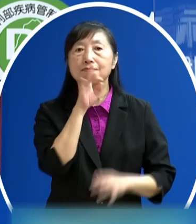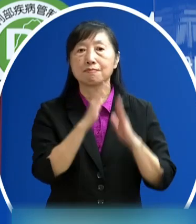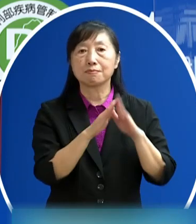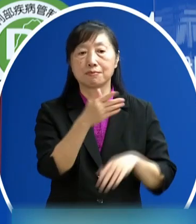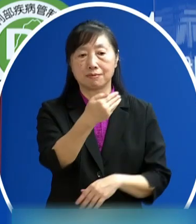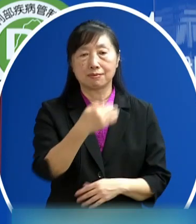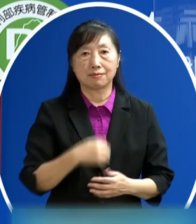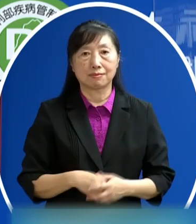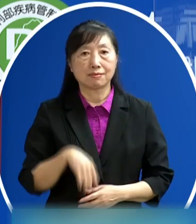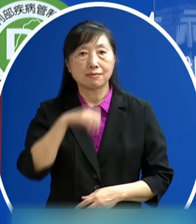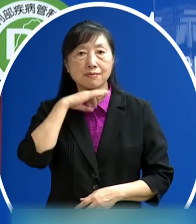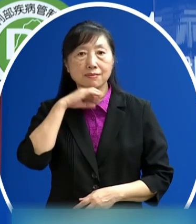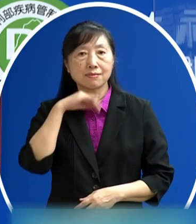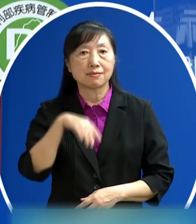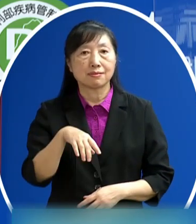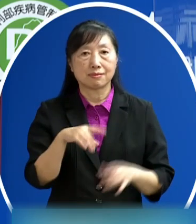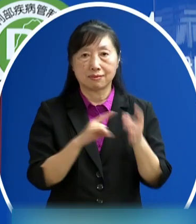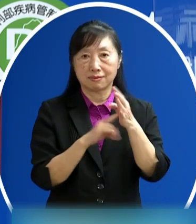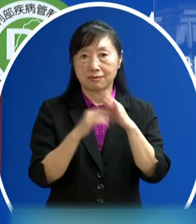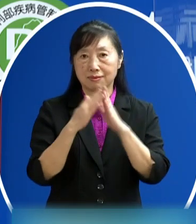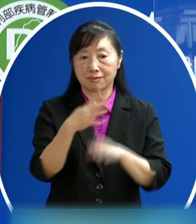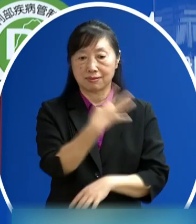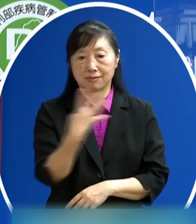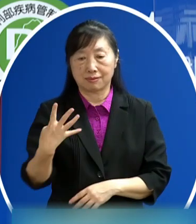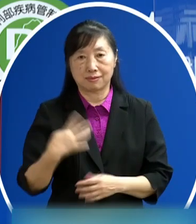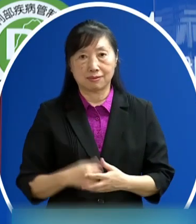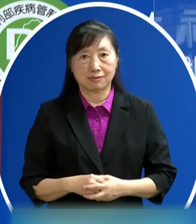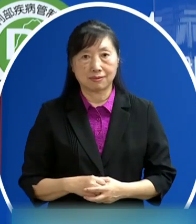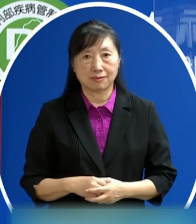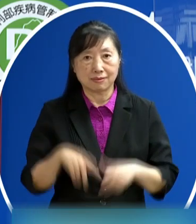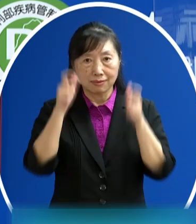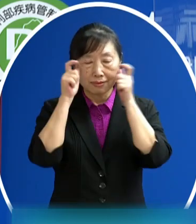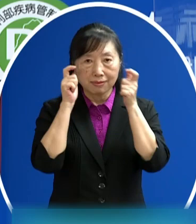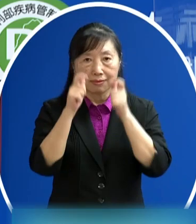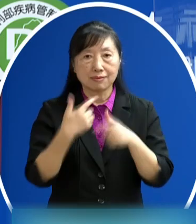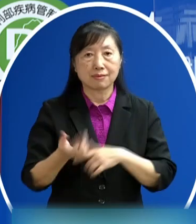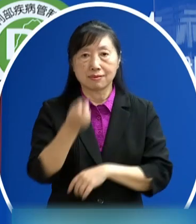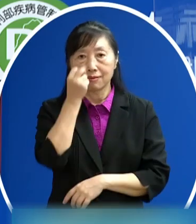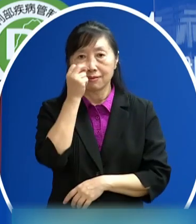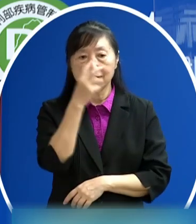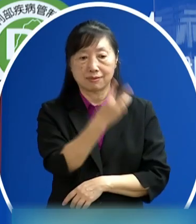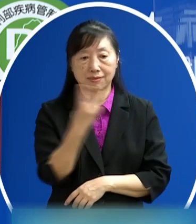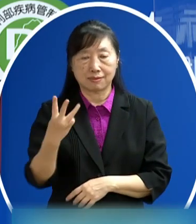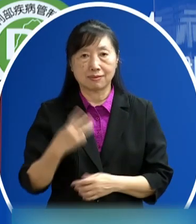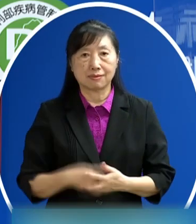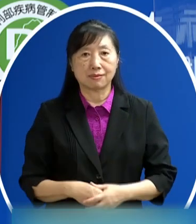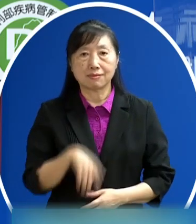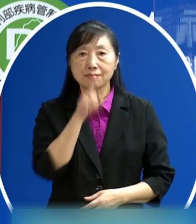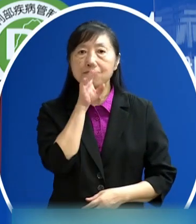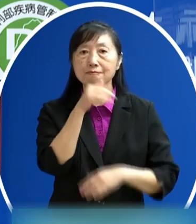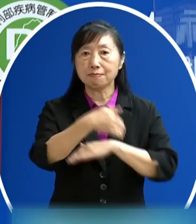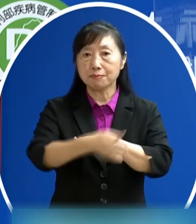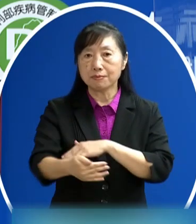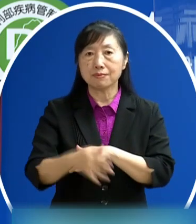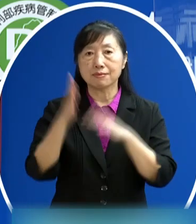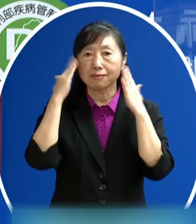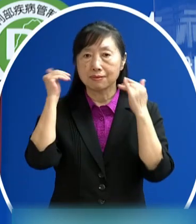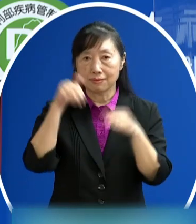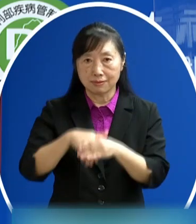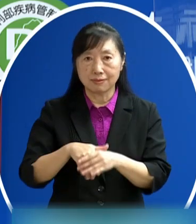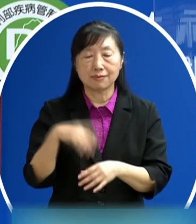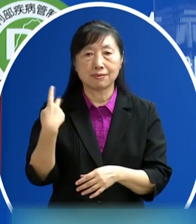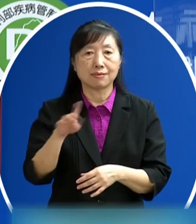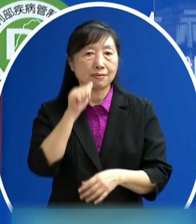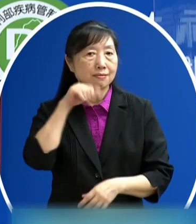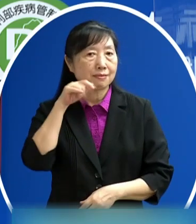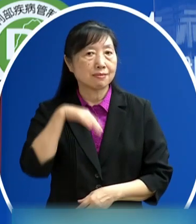台中市9例，屏东县、新竹市各4例，高雄市、宜兰县各3例，台东县、南投县及苗